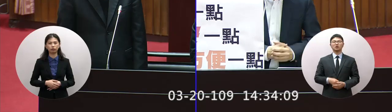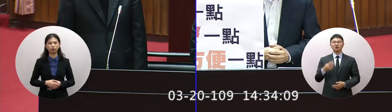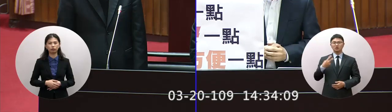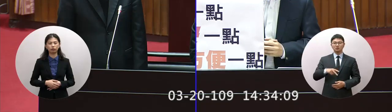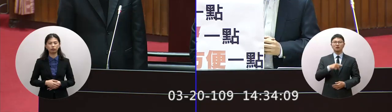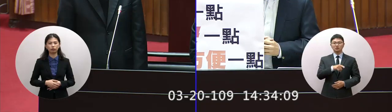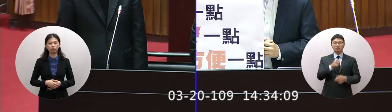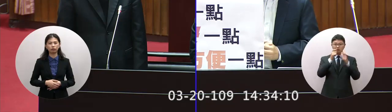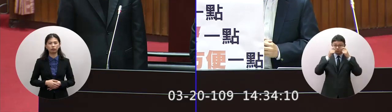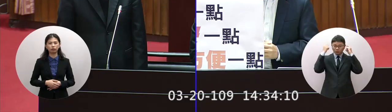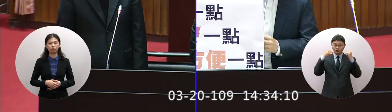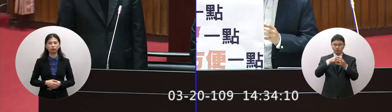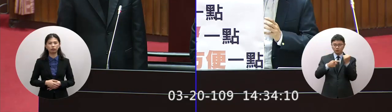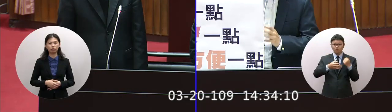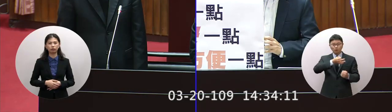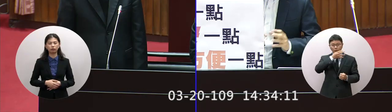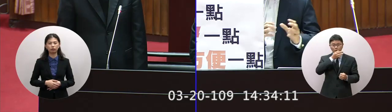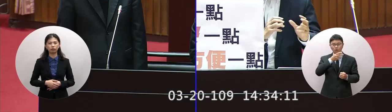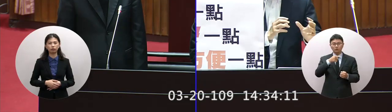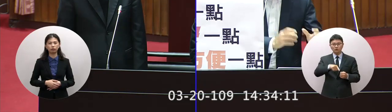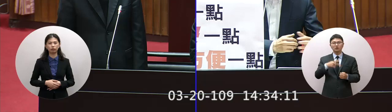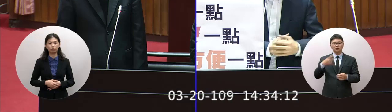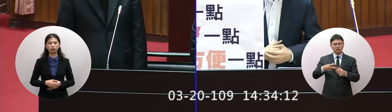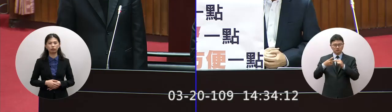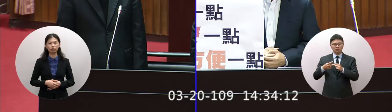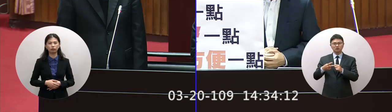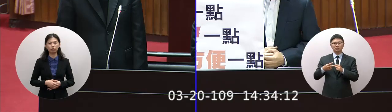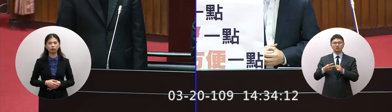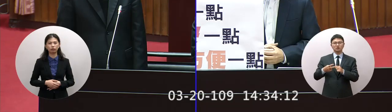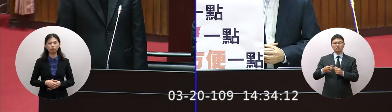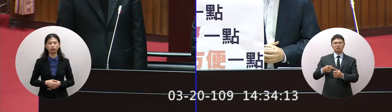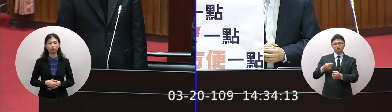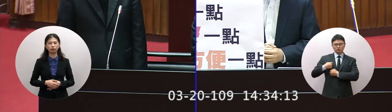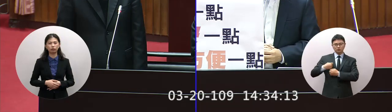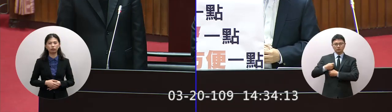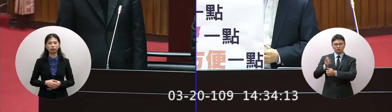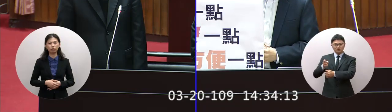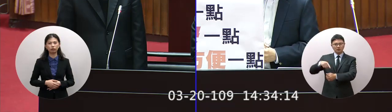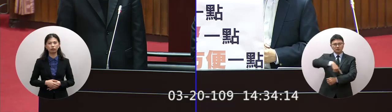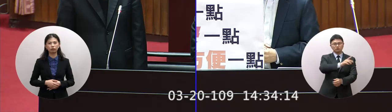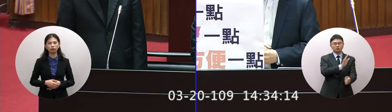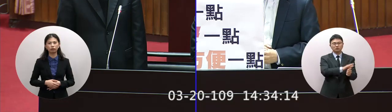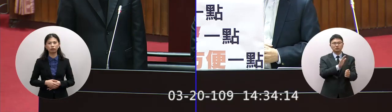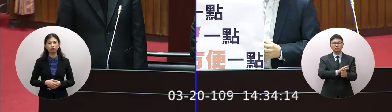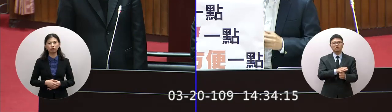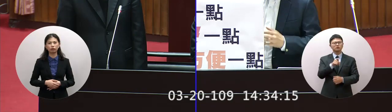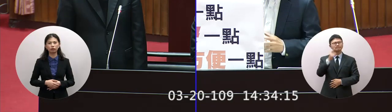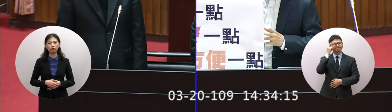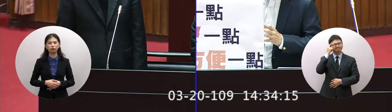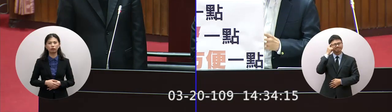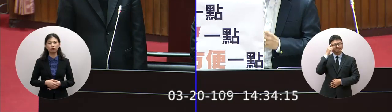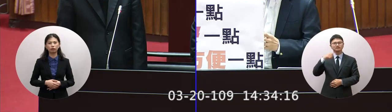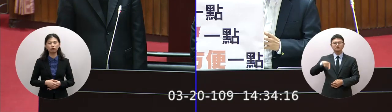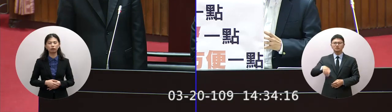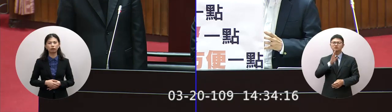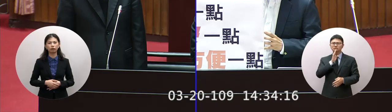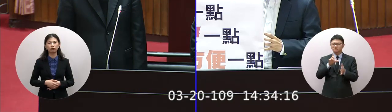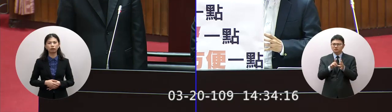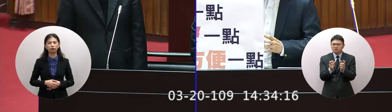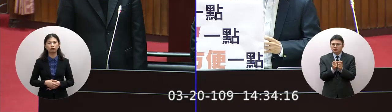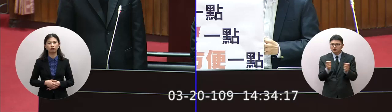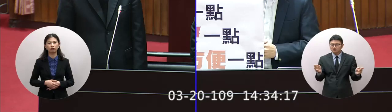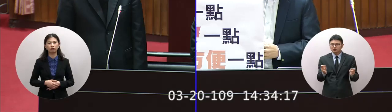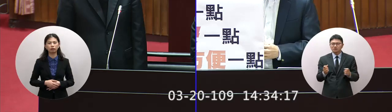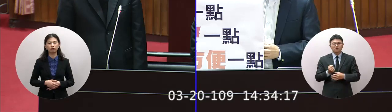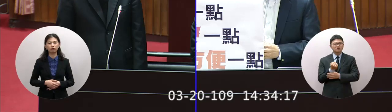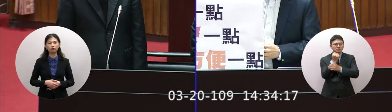证收购量之外，我们另外一个还派了人员去帮忙他们就对了啦吼。那这个帮忙的人员，就院长您看，这是一个常态性的人力